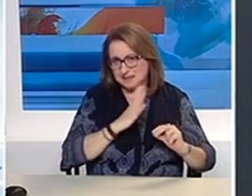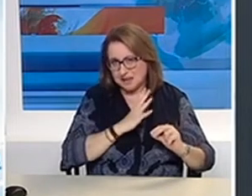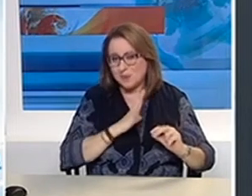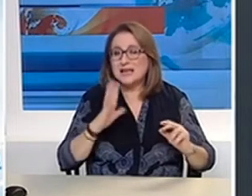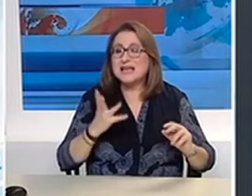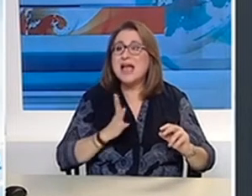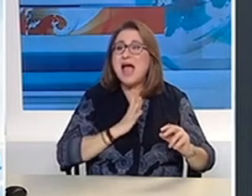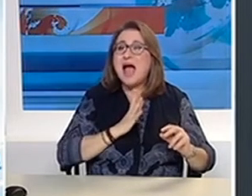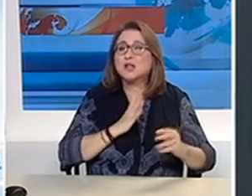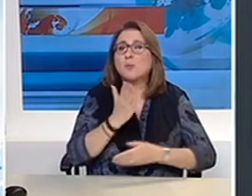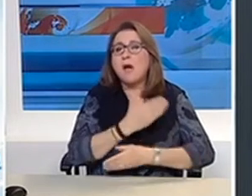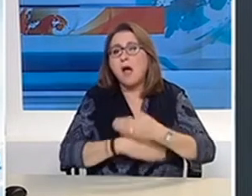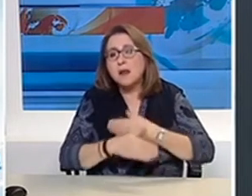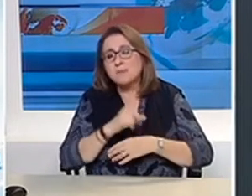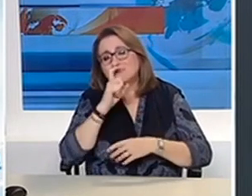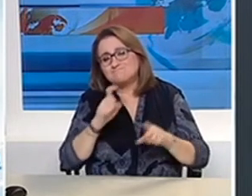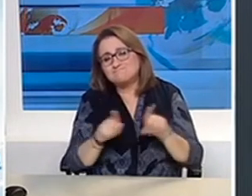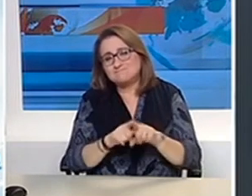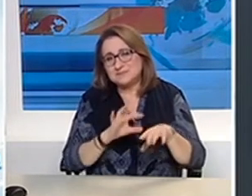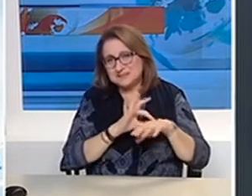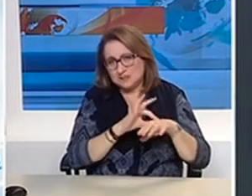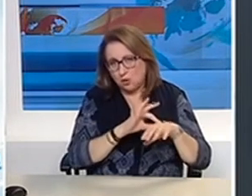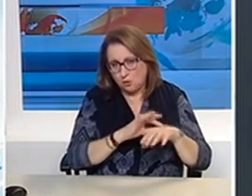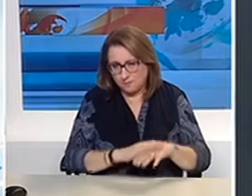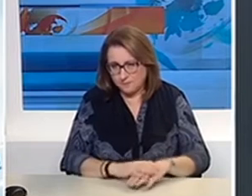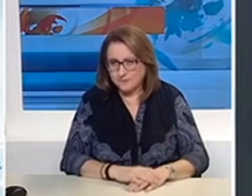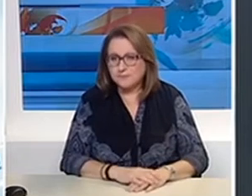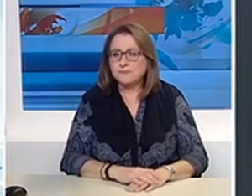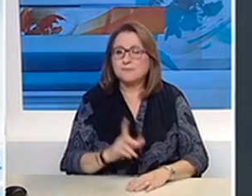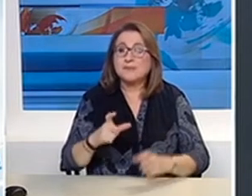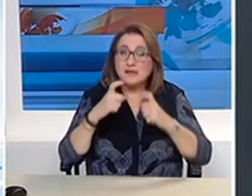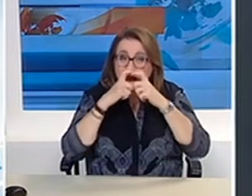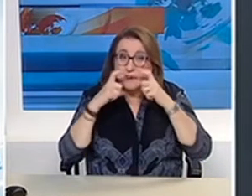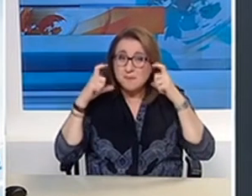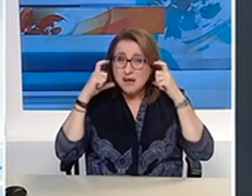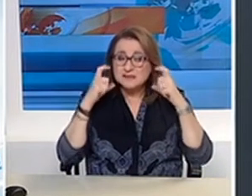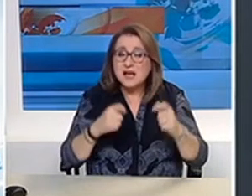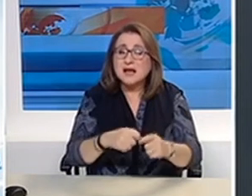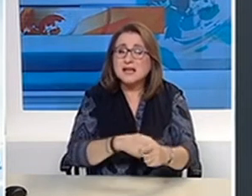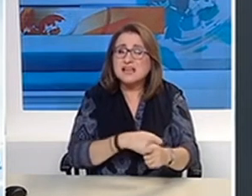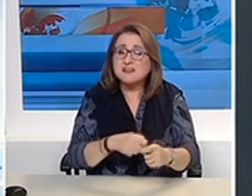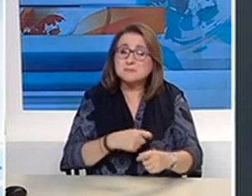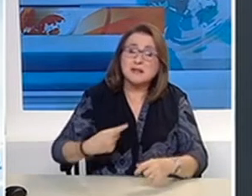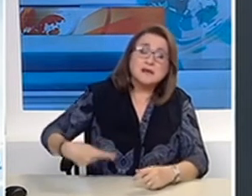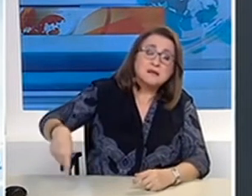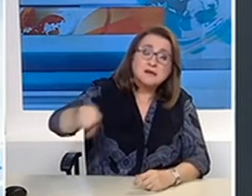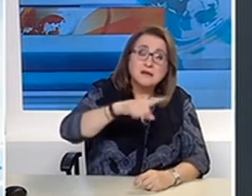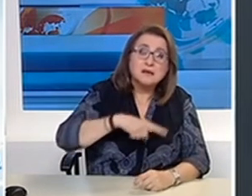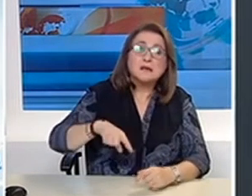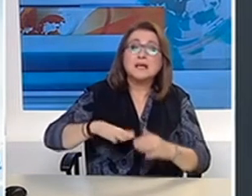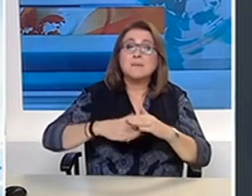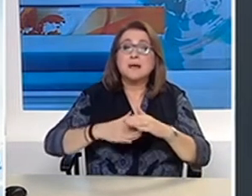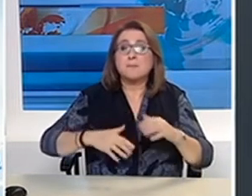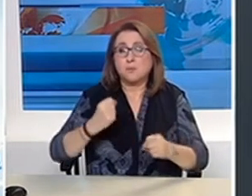ειδικές ανάγκες με το συνοδό τους. Τη χρήση μάσκας συνιστάται υφασμάτινη από επιβάτες και μέλη του πληρώματος. Την